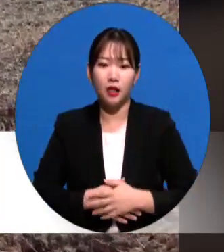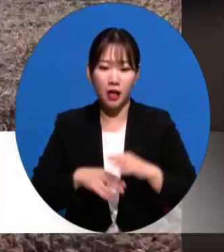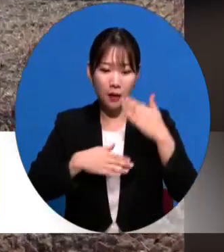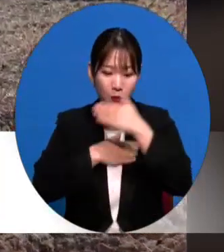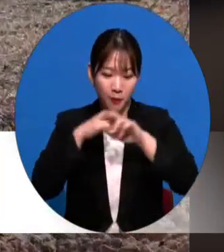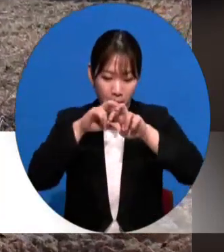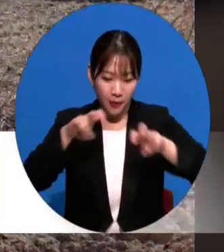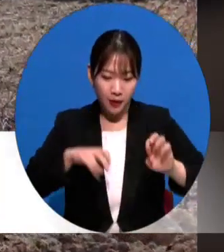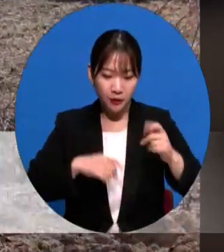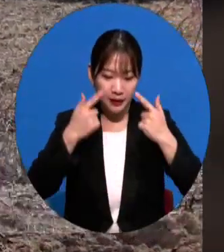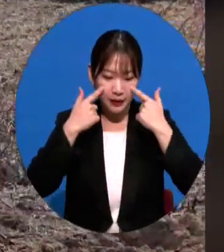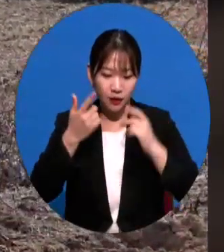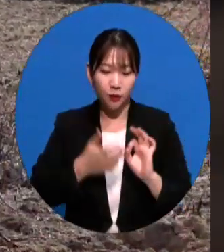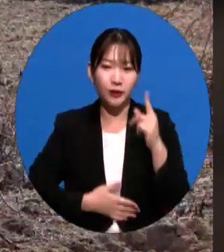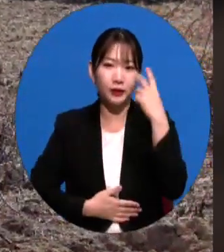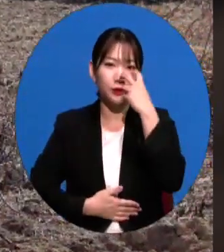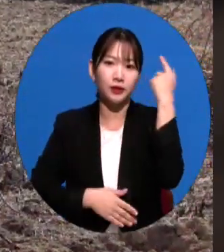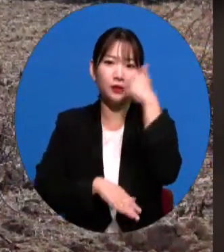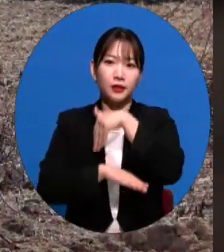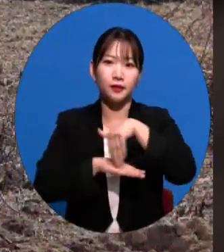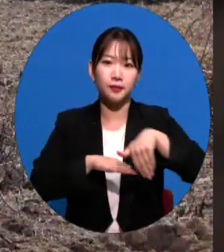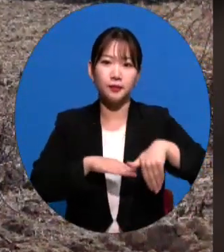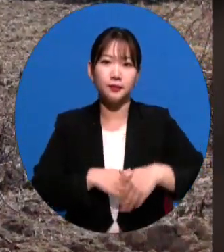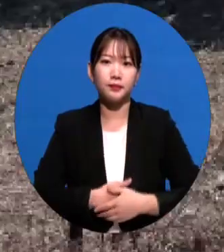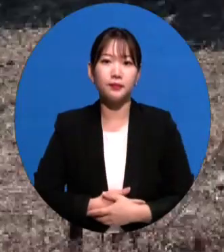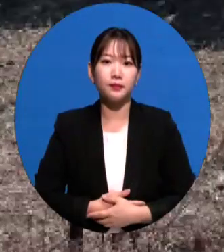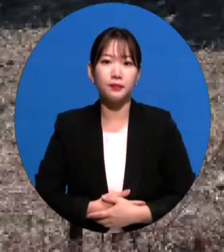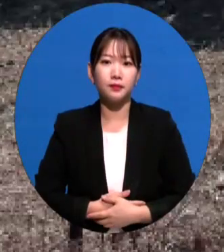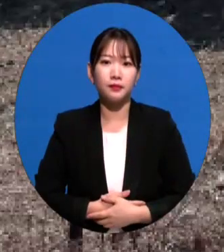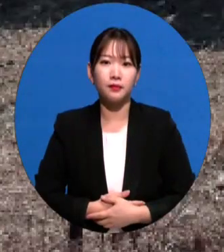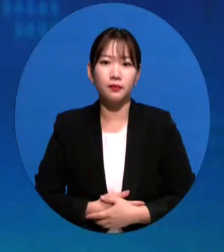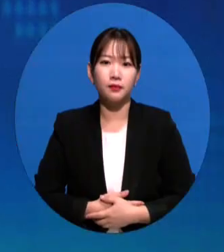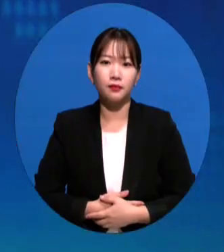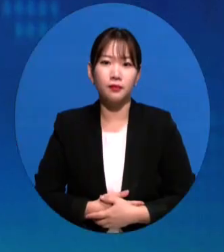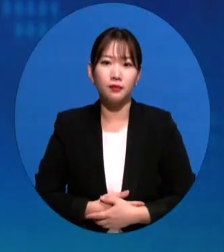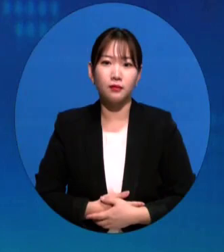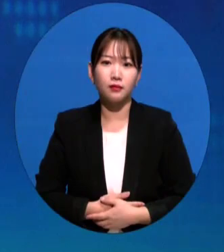통해 정확한 사인을 조사할 예정입니다.